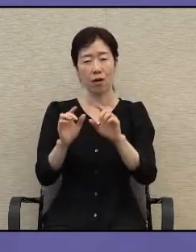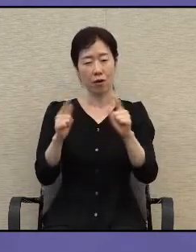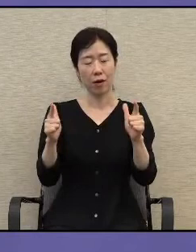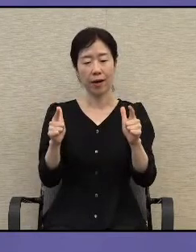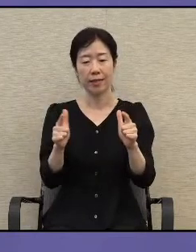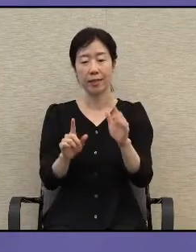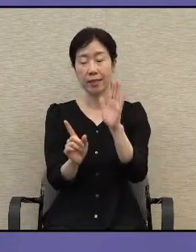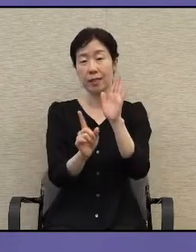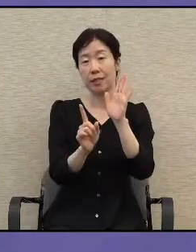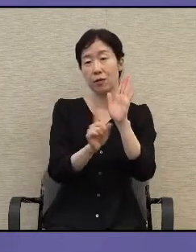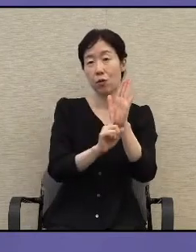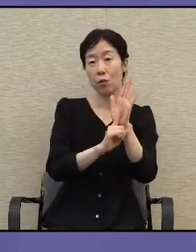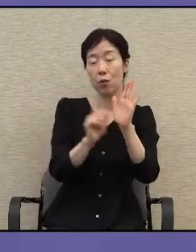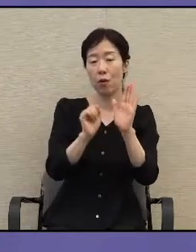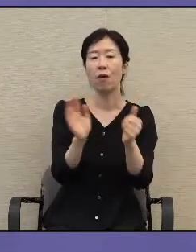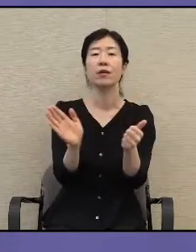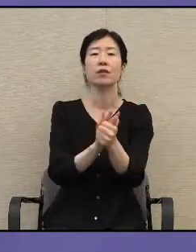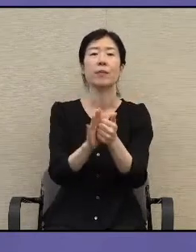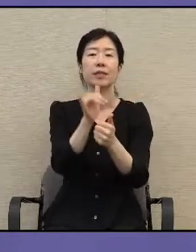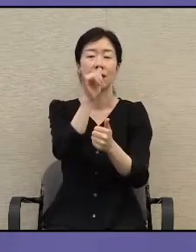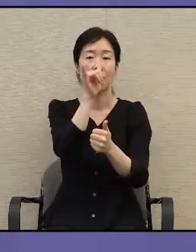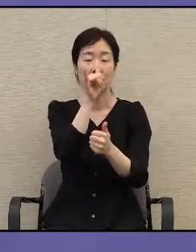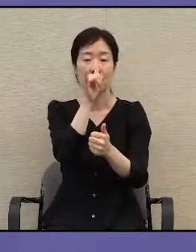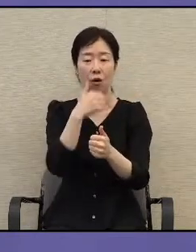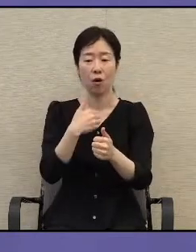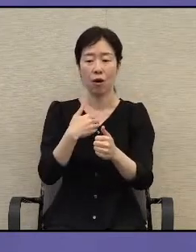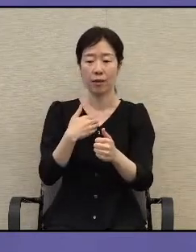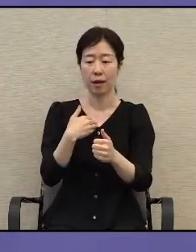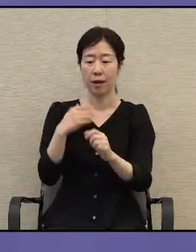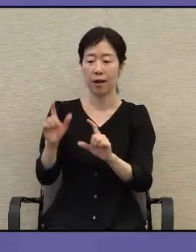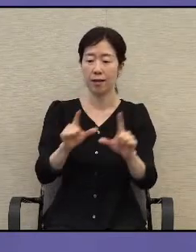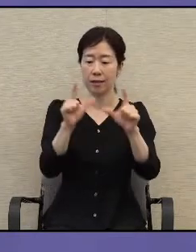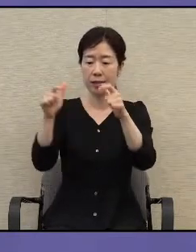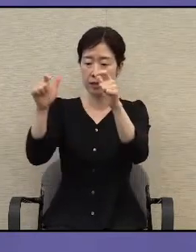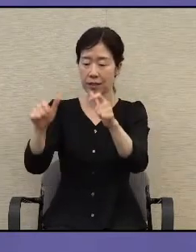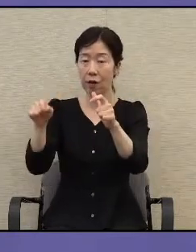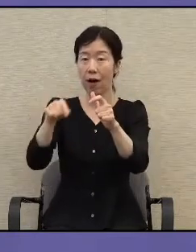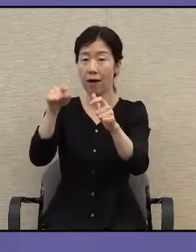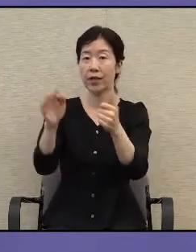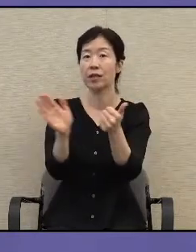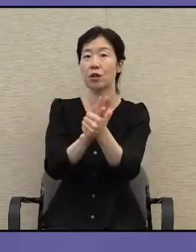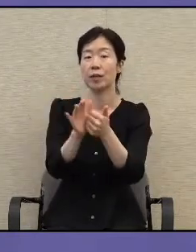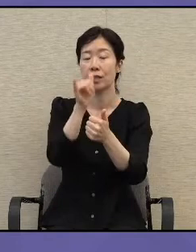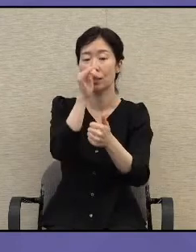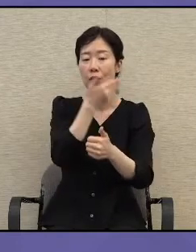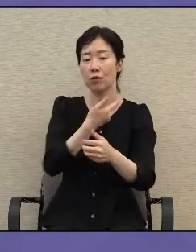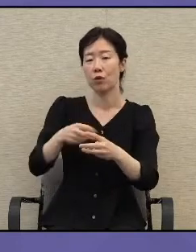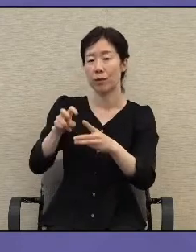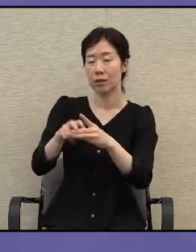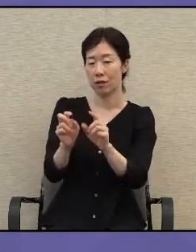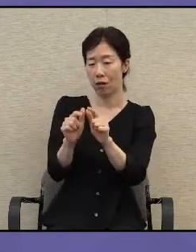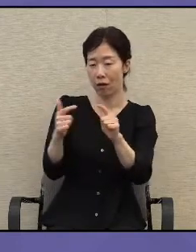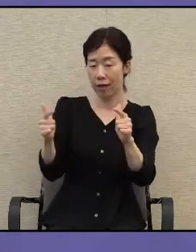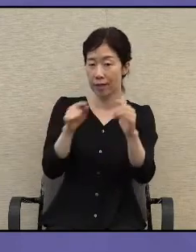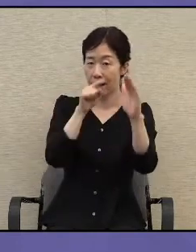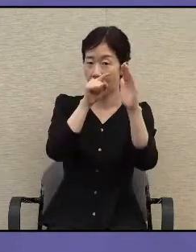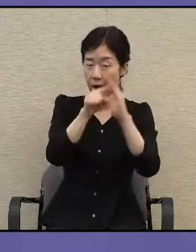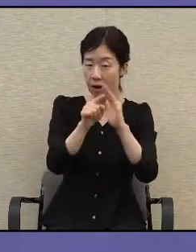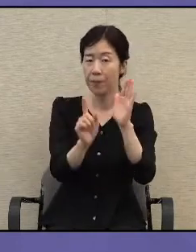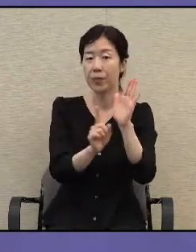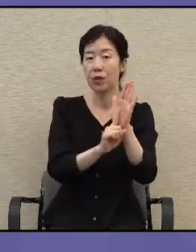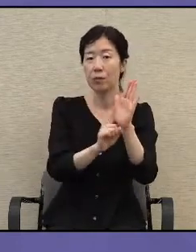더 지자체 행정복지센터나 통반장이나 거주지 관리사무소나 이렇게 현실적으로 전달할 수 있는 방안들이 마련돼야